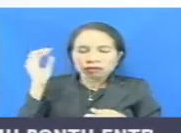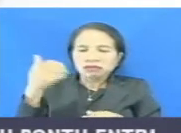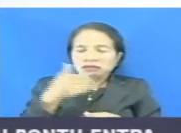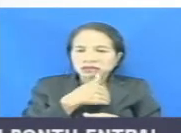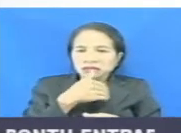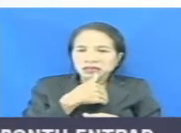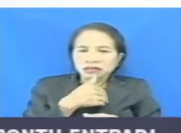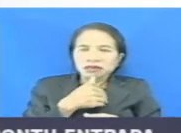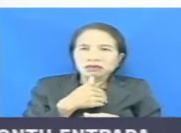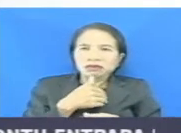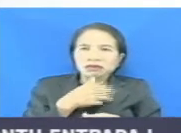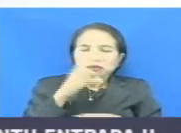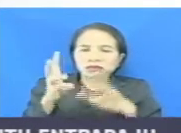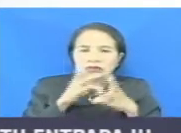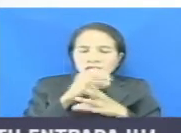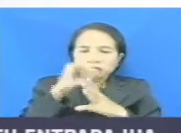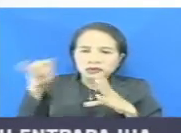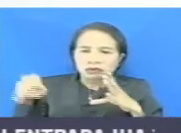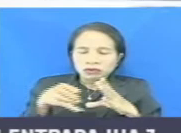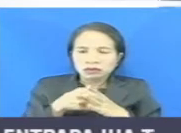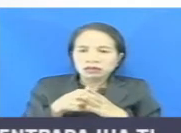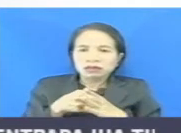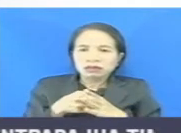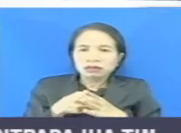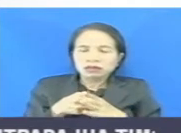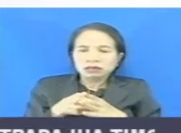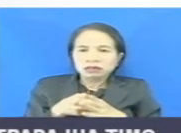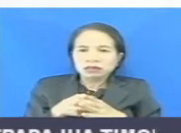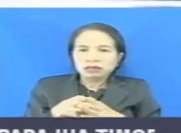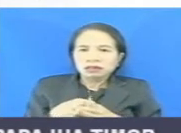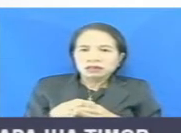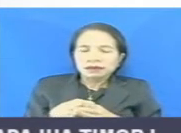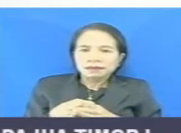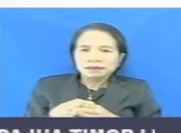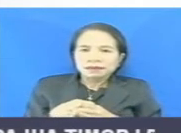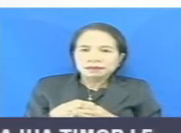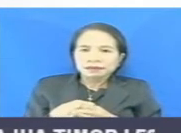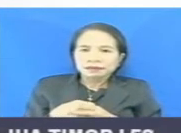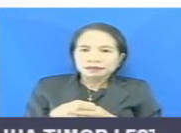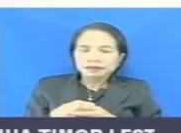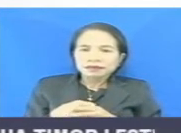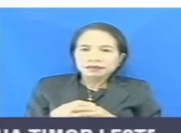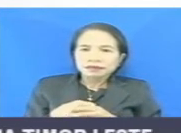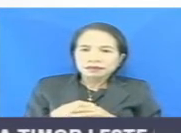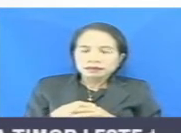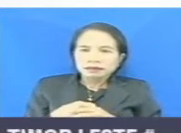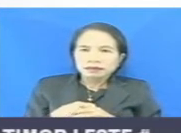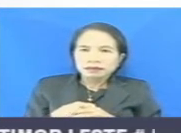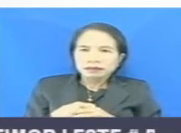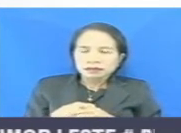iha mundo jornalismo ema dehan agenda setting ida ne ninia ne sai para iminia